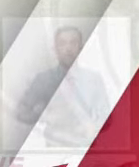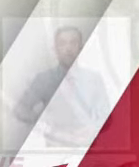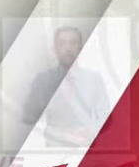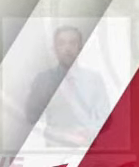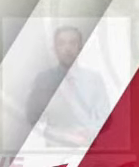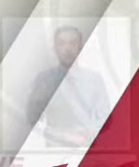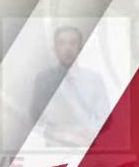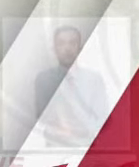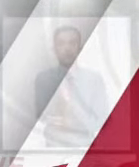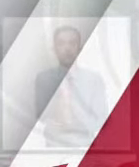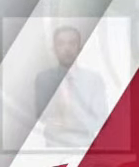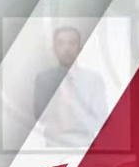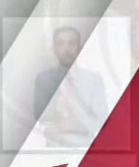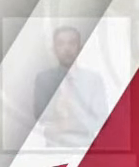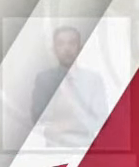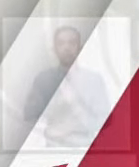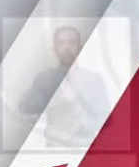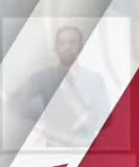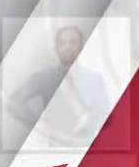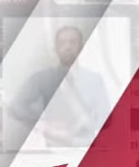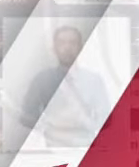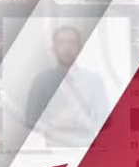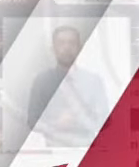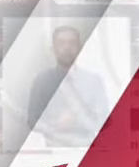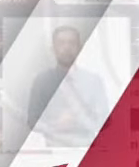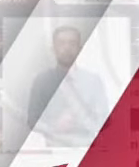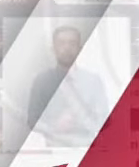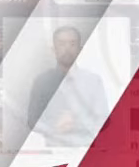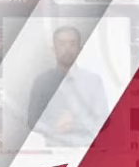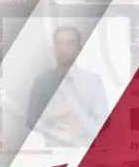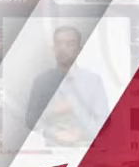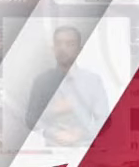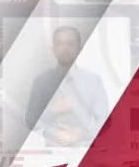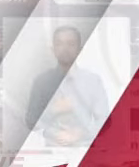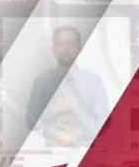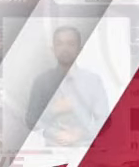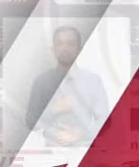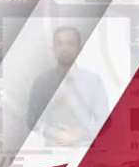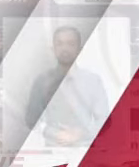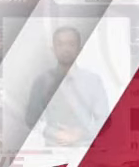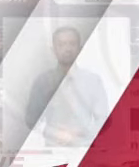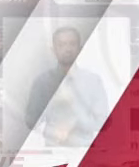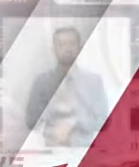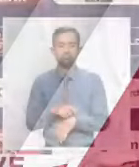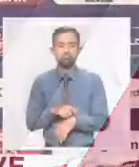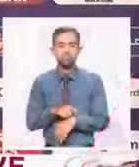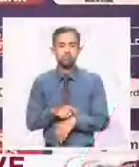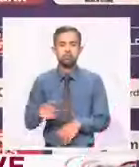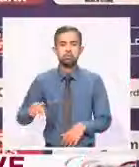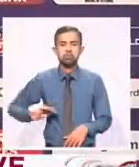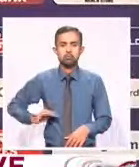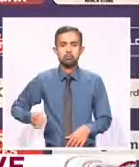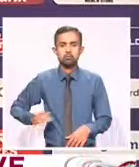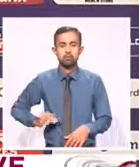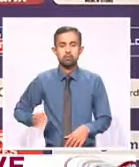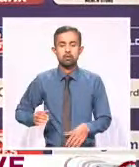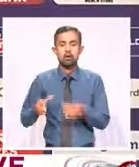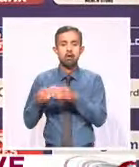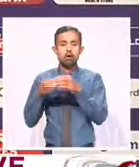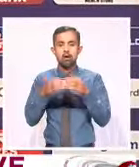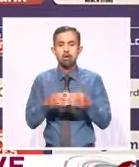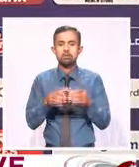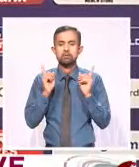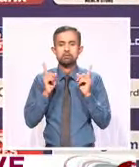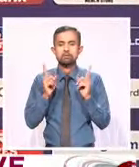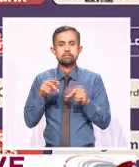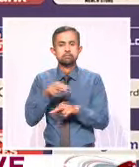බංග්ලාදේශ ක්‍රිකට්ින්ට අතට අත දීම ප්‍රතික්ෂේප කර තිබෙනවා. බොහොමත්ම කනගාටුදායකයි මේ අවස්ථාවේදී බංග්ලාදේශ කණ්ඩායම